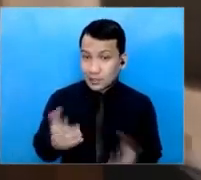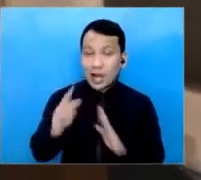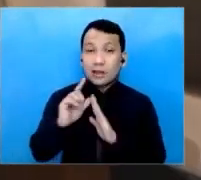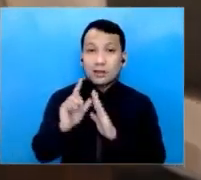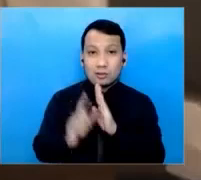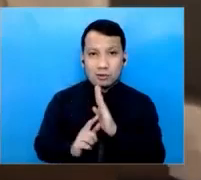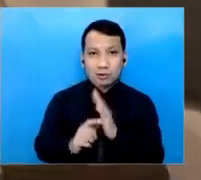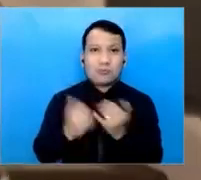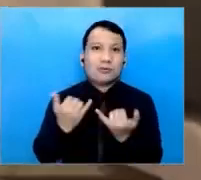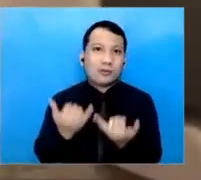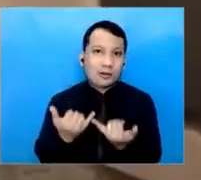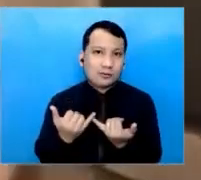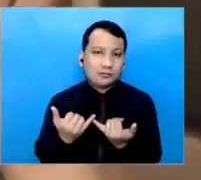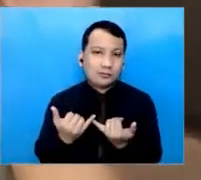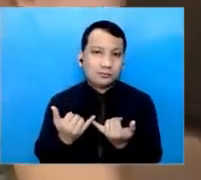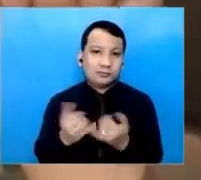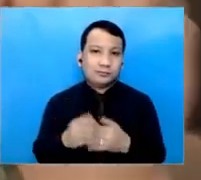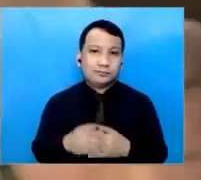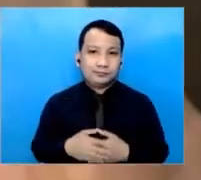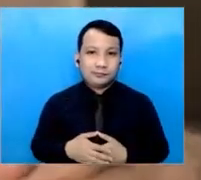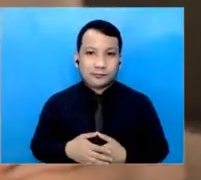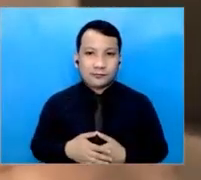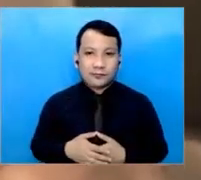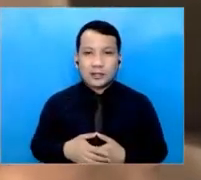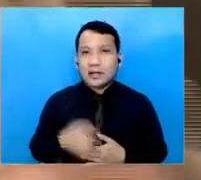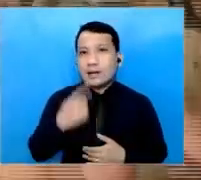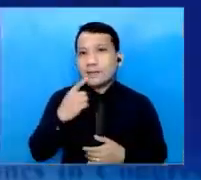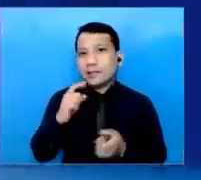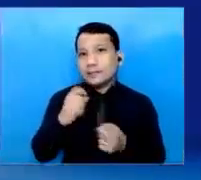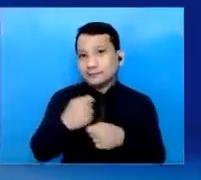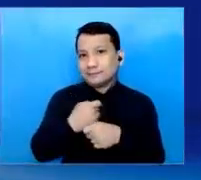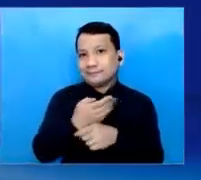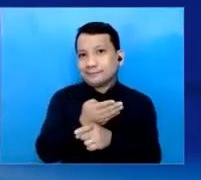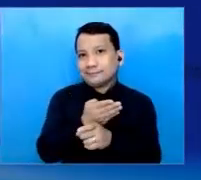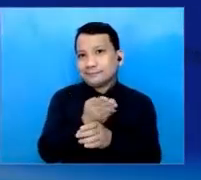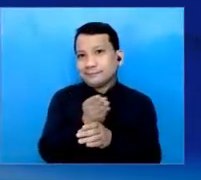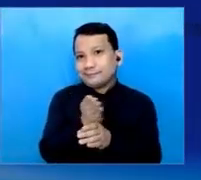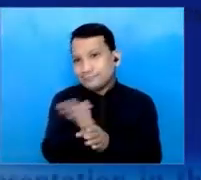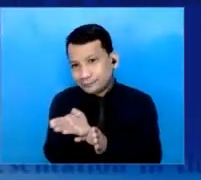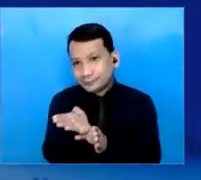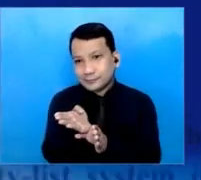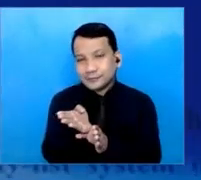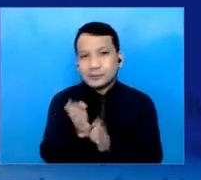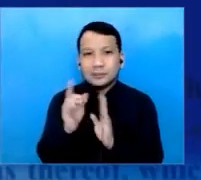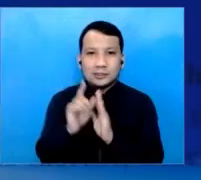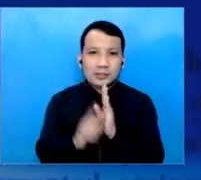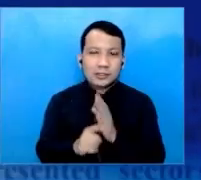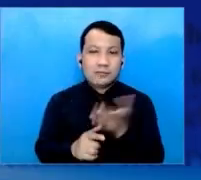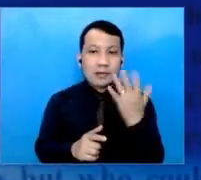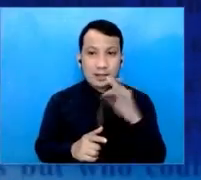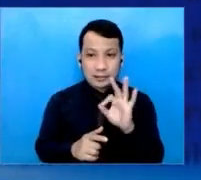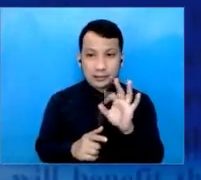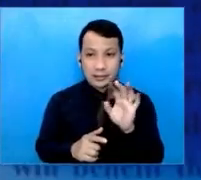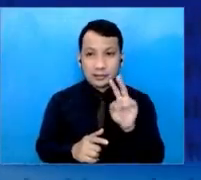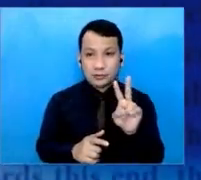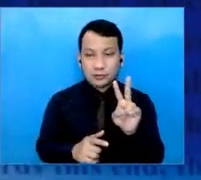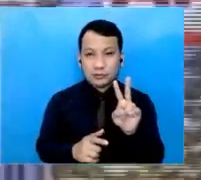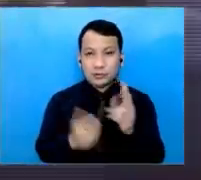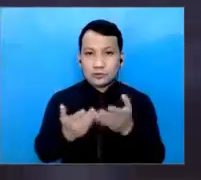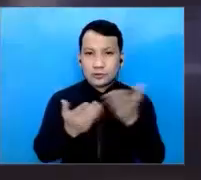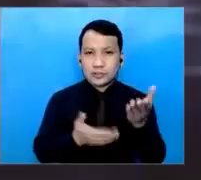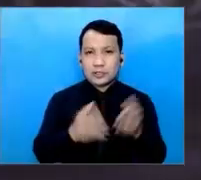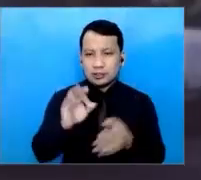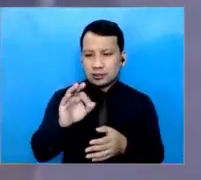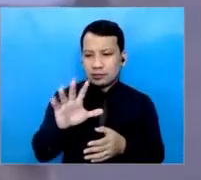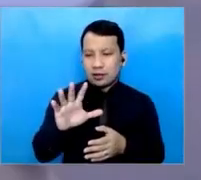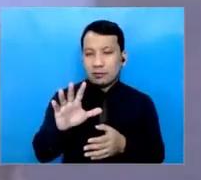ginagamit para baluktutin ito. Taong 1992 nang unang pinanukala sa Kongreso, 1995 naging batas.